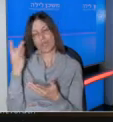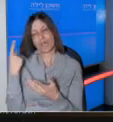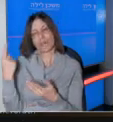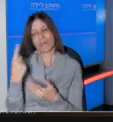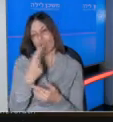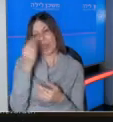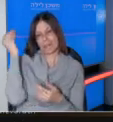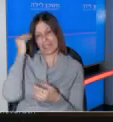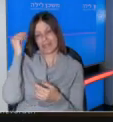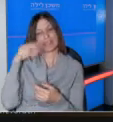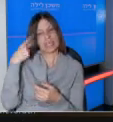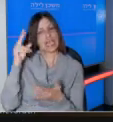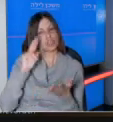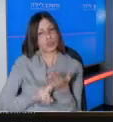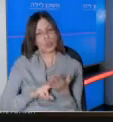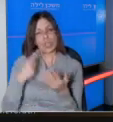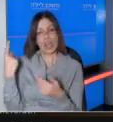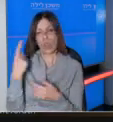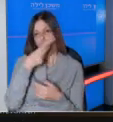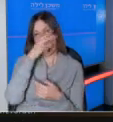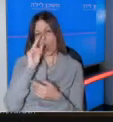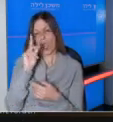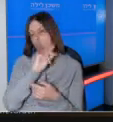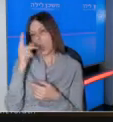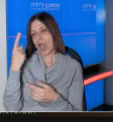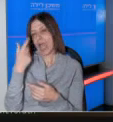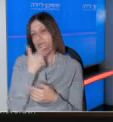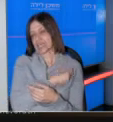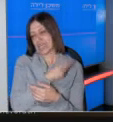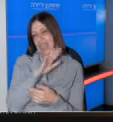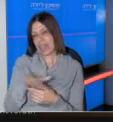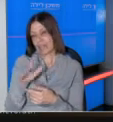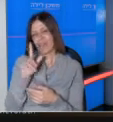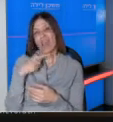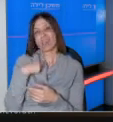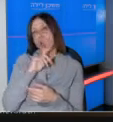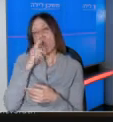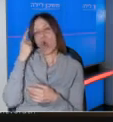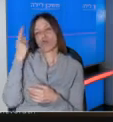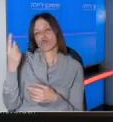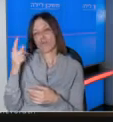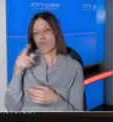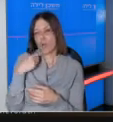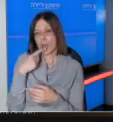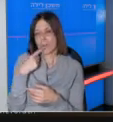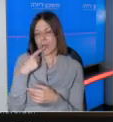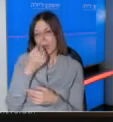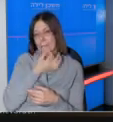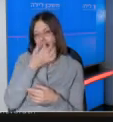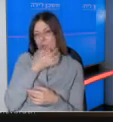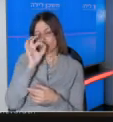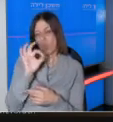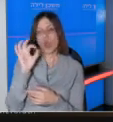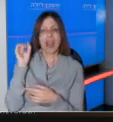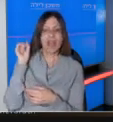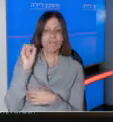בית ספר תהיה הזכות לכל הורה לא לחסן את ילדיו, אבל אני לא חושב, הוא קרא בנאום שלו